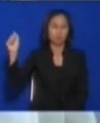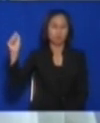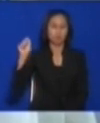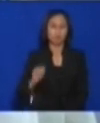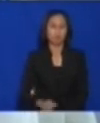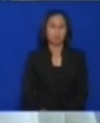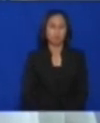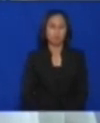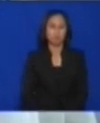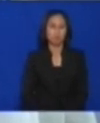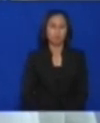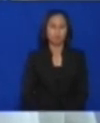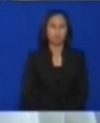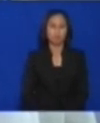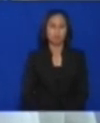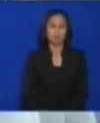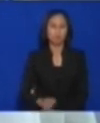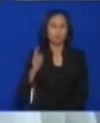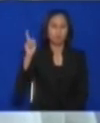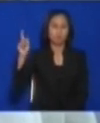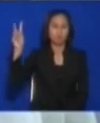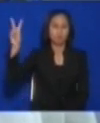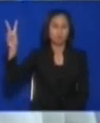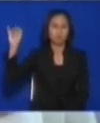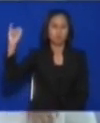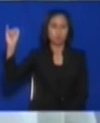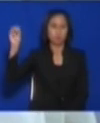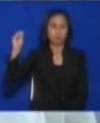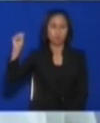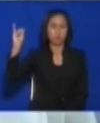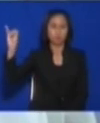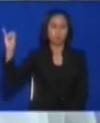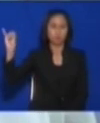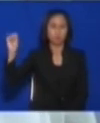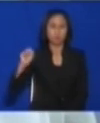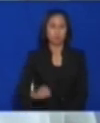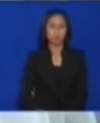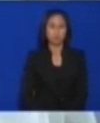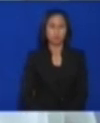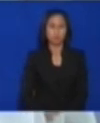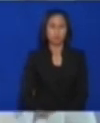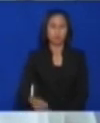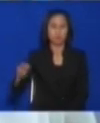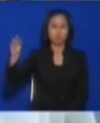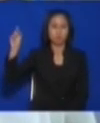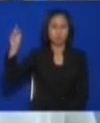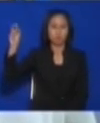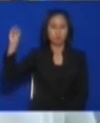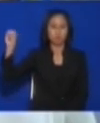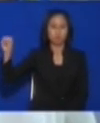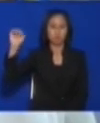Adapun untuk penegasan visi kami persilahkan kepada calon wakil walikota untuk